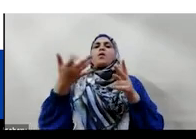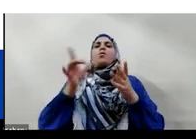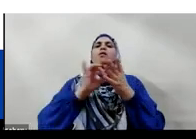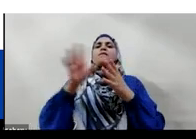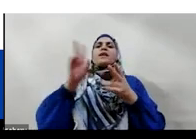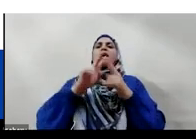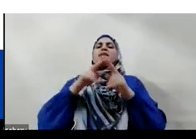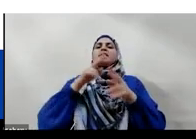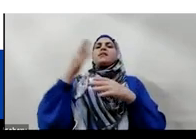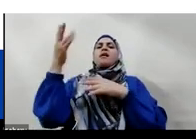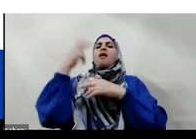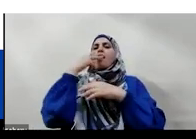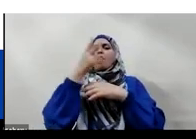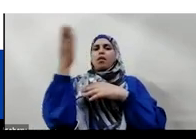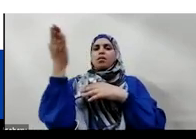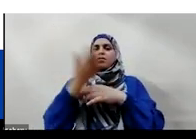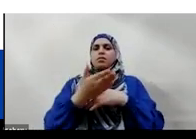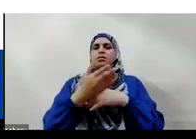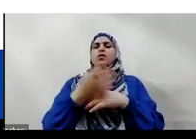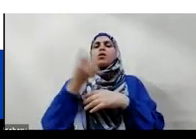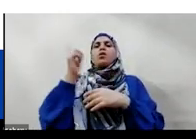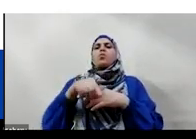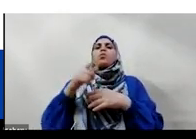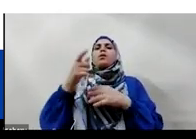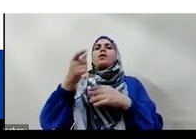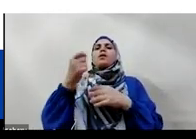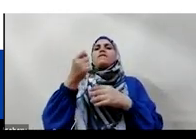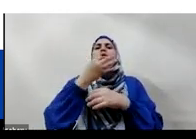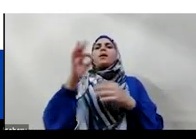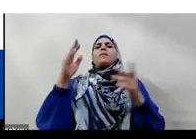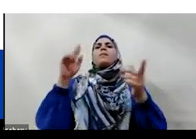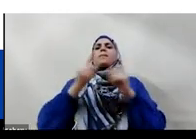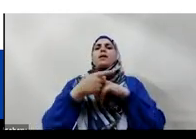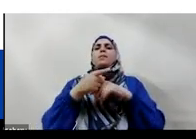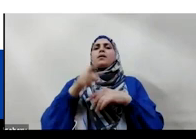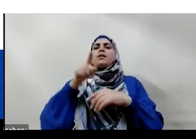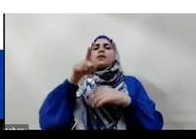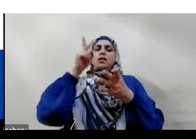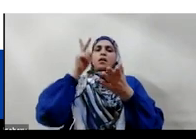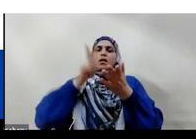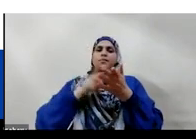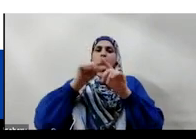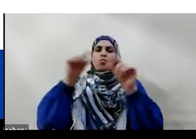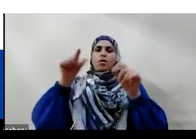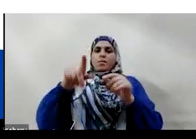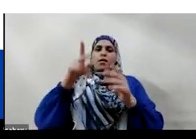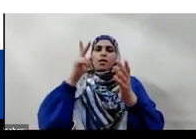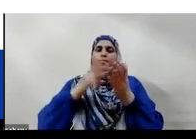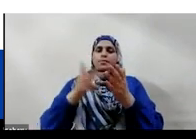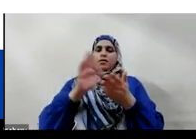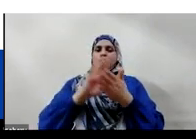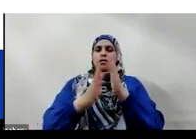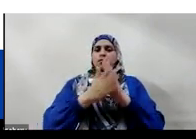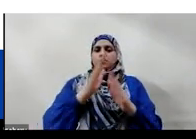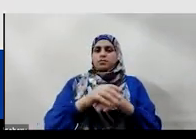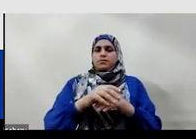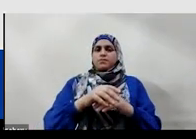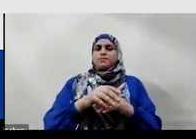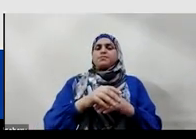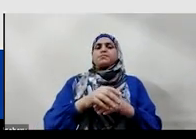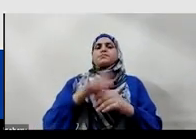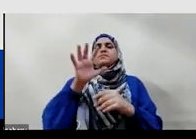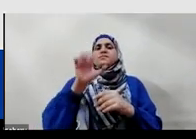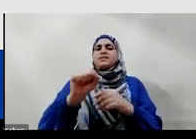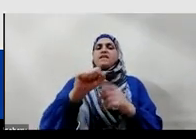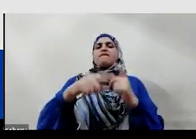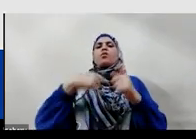of admission و financial aid on your behalf. حضراتكم بتمضوا في المربع الخاص بالإمضاء وبت save and continue